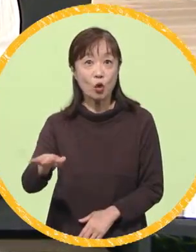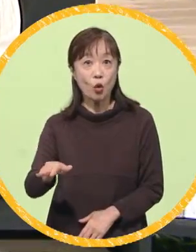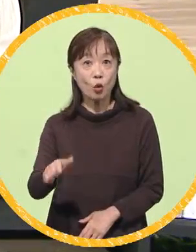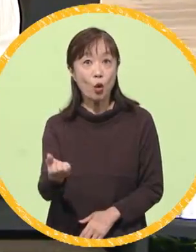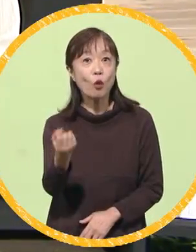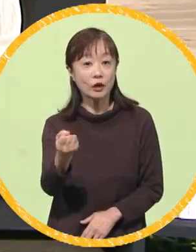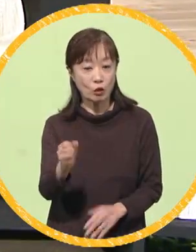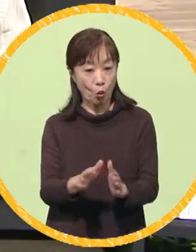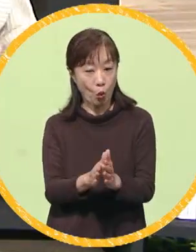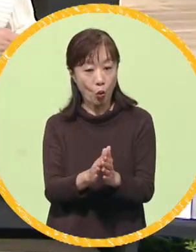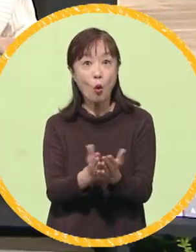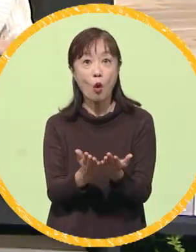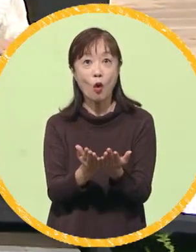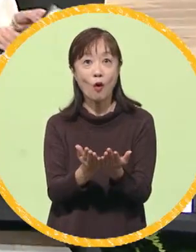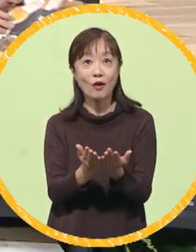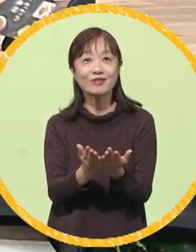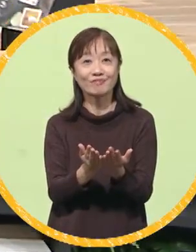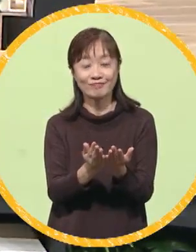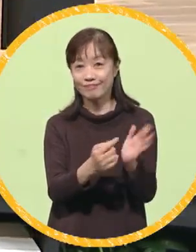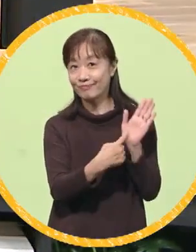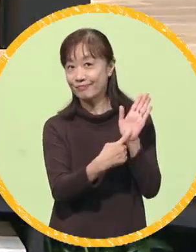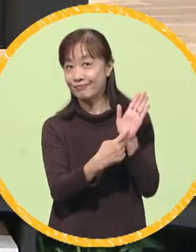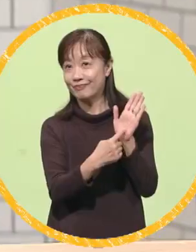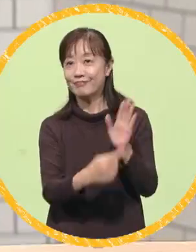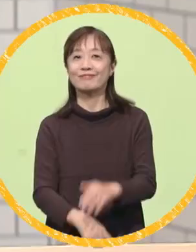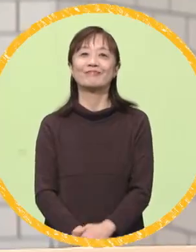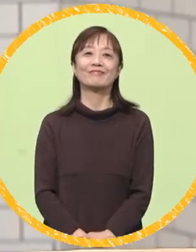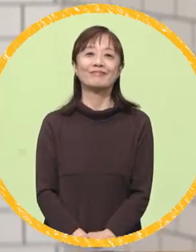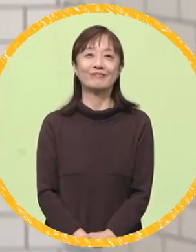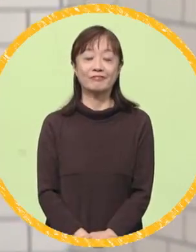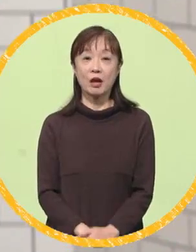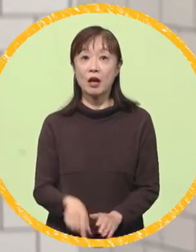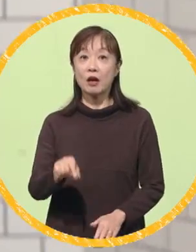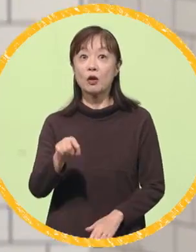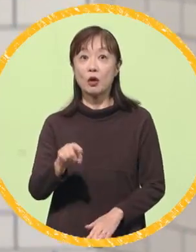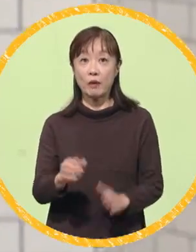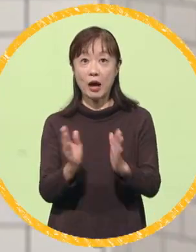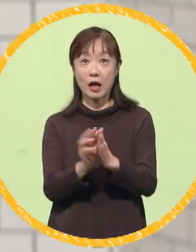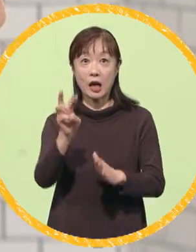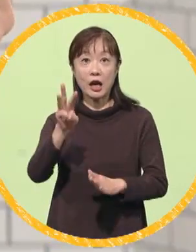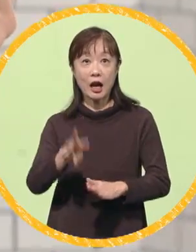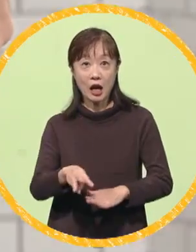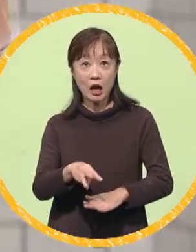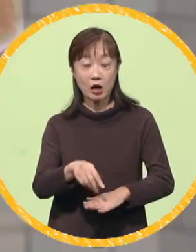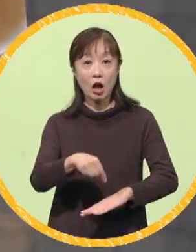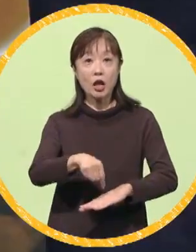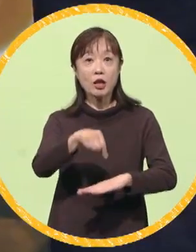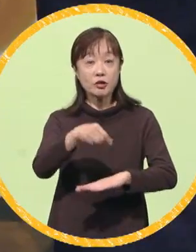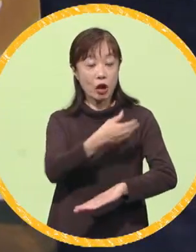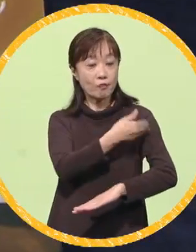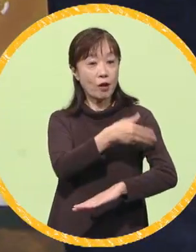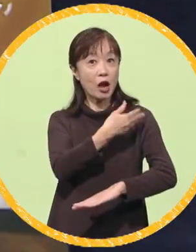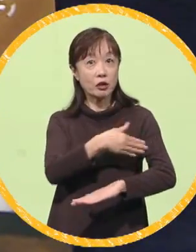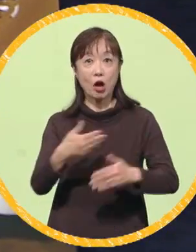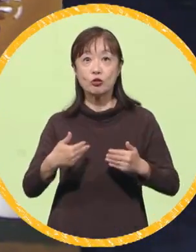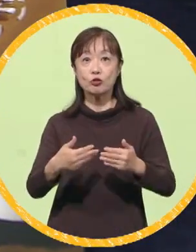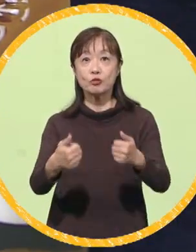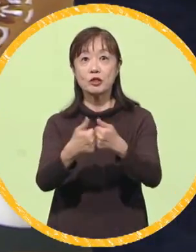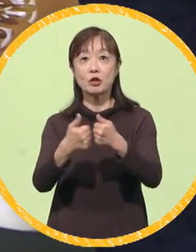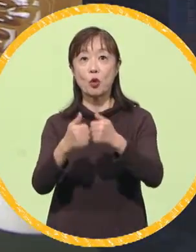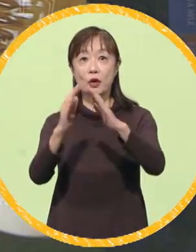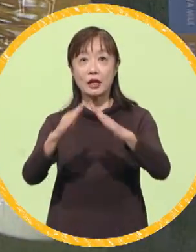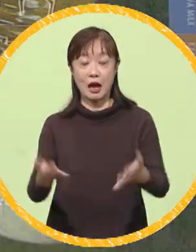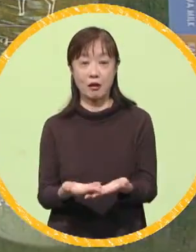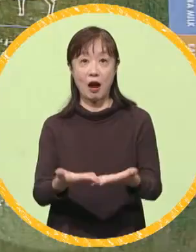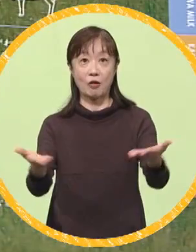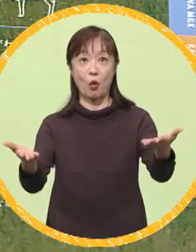に冊子が届いているかと思うんですが、さあこれはですね、神奈川畜産ブランド推進協議会が発行しているもの